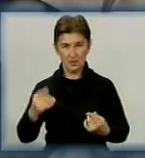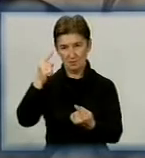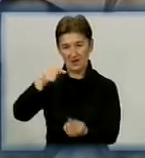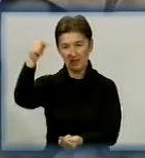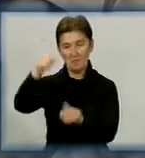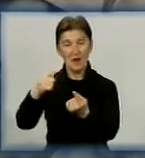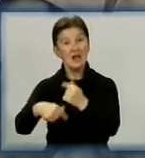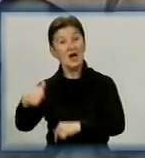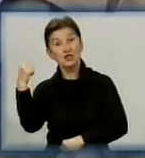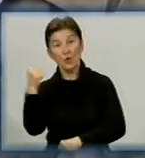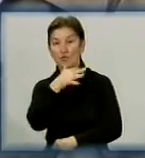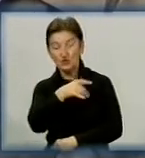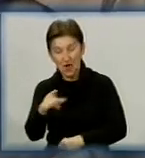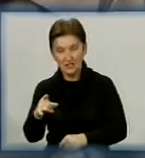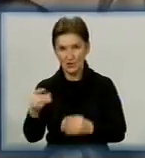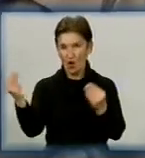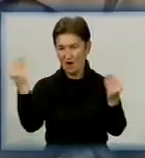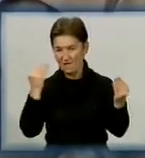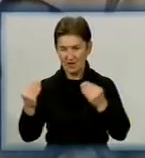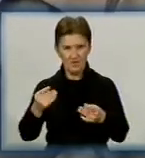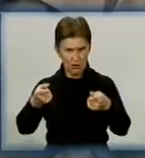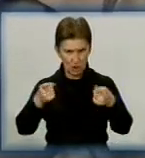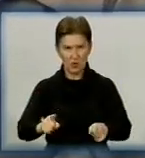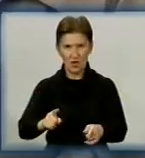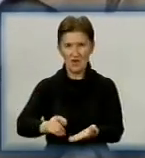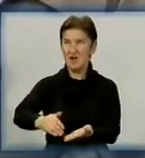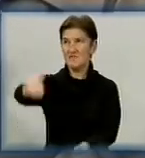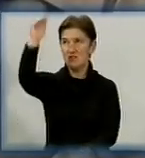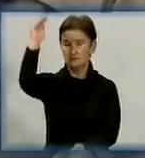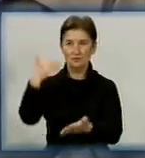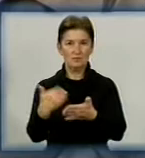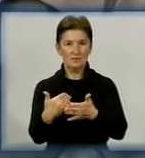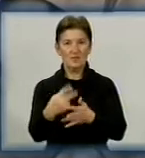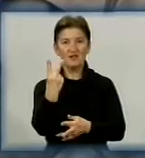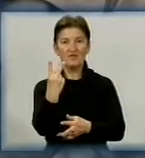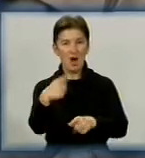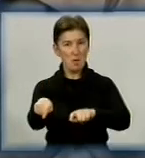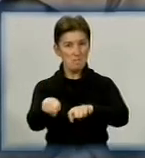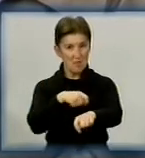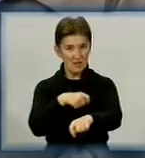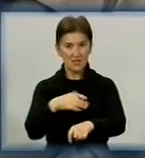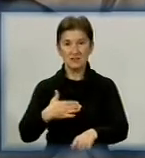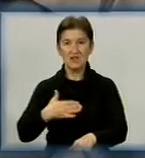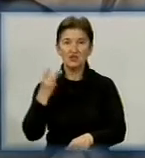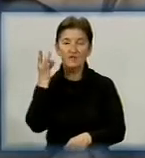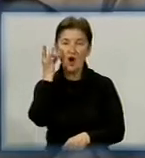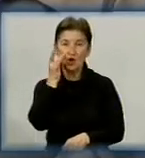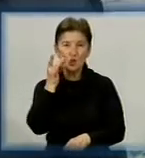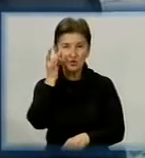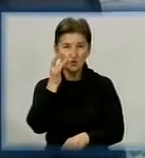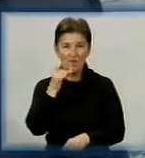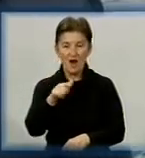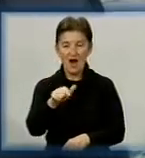часу. Виготовлений він у натуральну величину, це майже 2 метри, із нашого рожевого місцевого